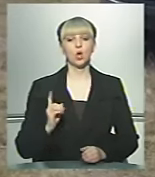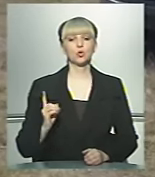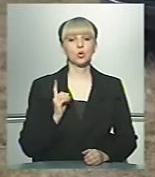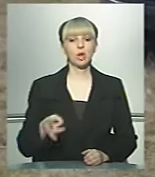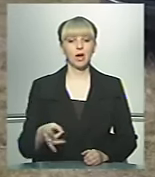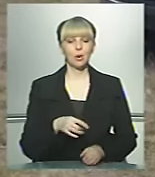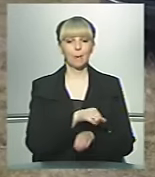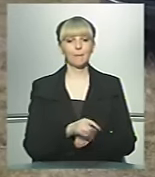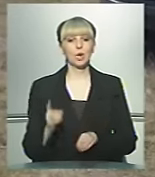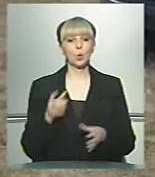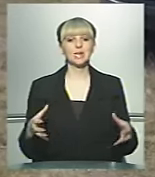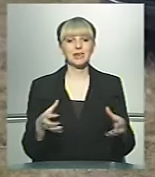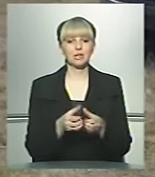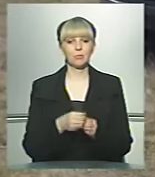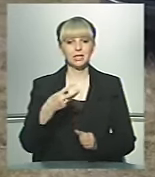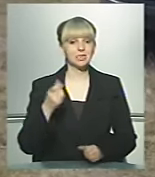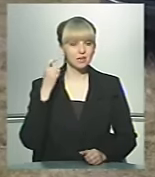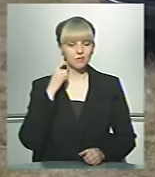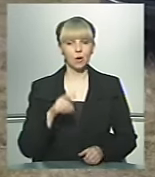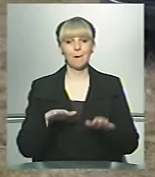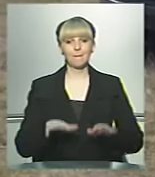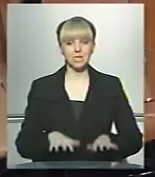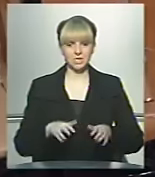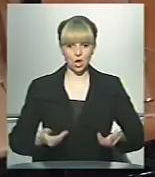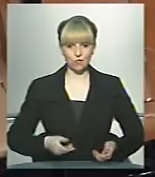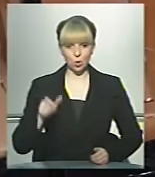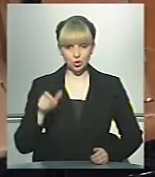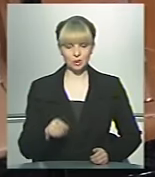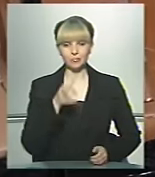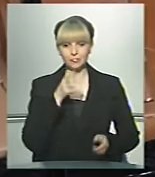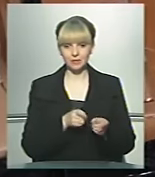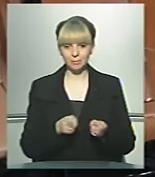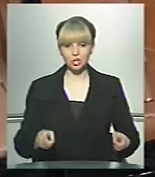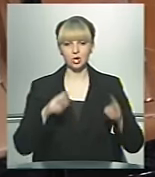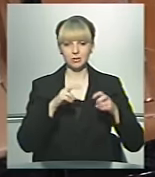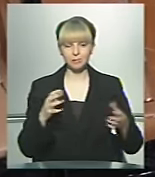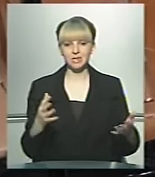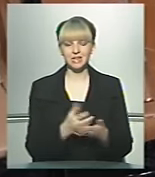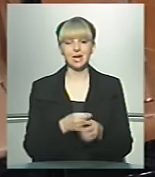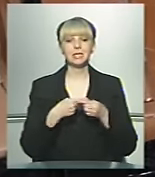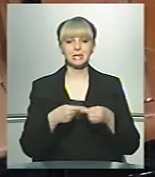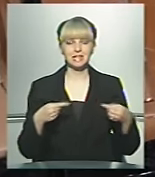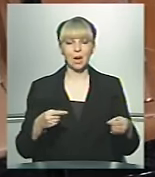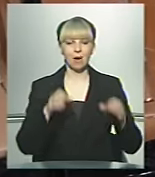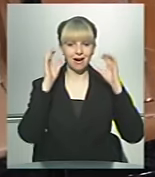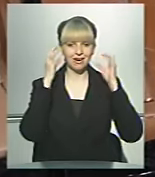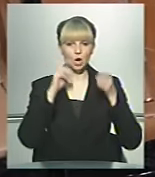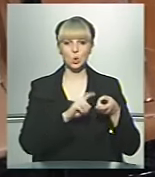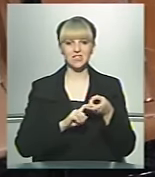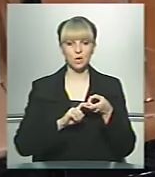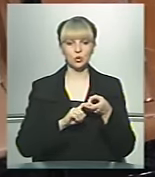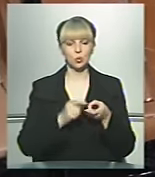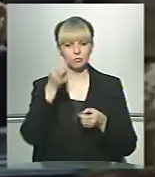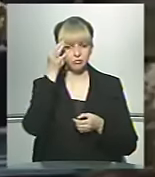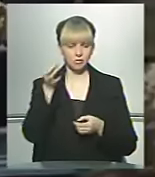Сторожинецького району прикордонники затримали 30-річного місцевого жителя, у якого під час огляду знайшли засоби радіозв'язку.